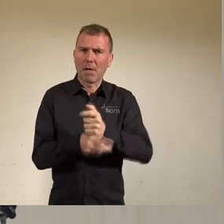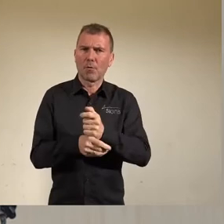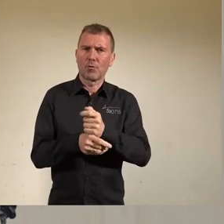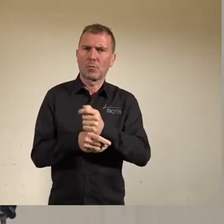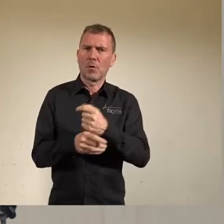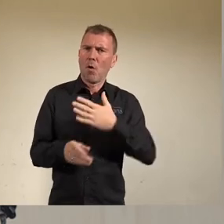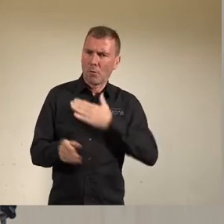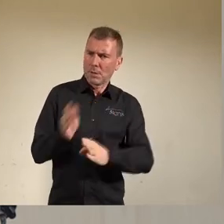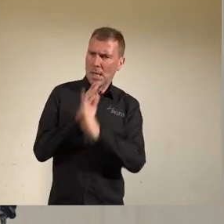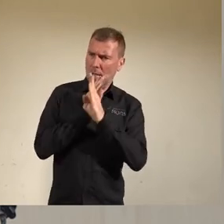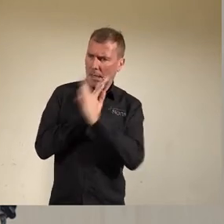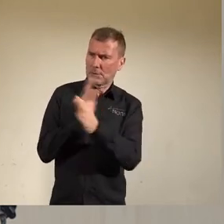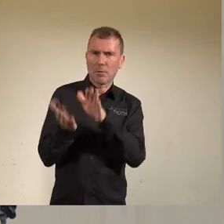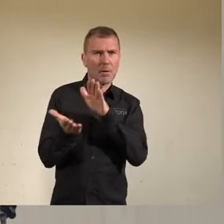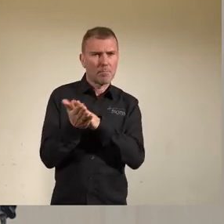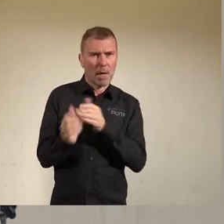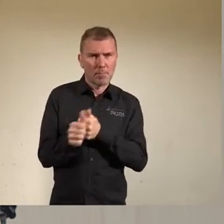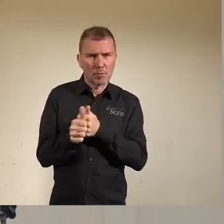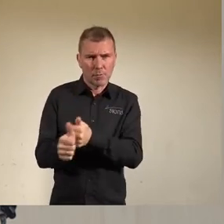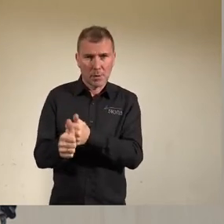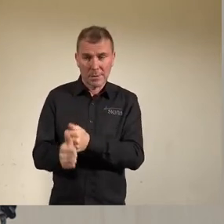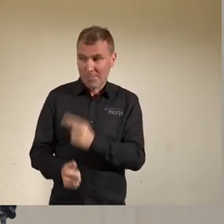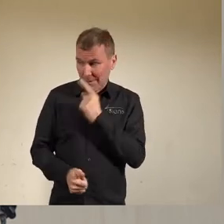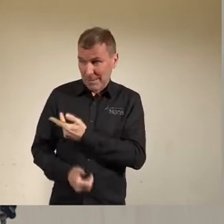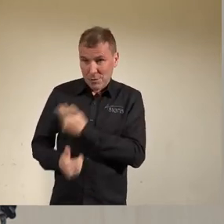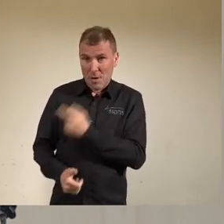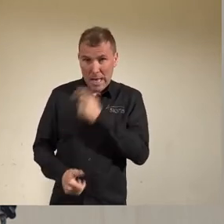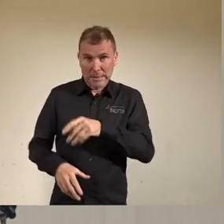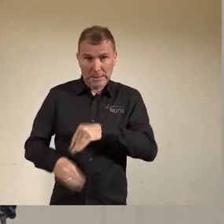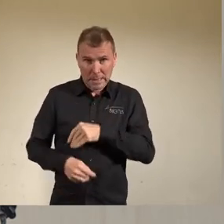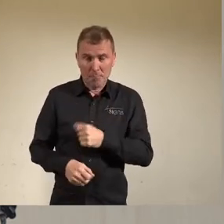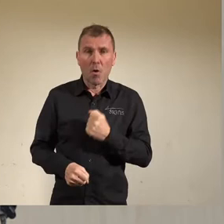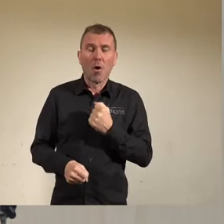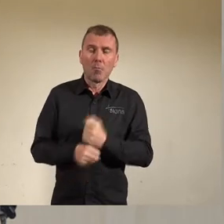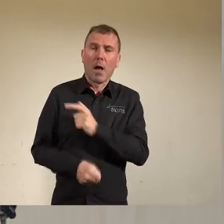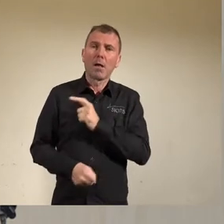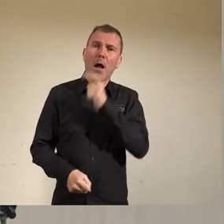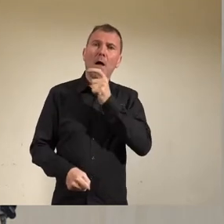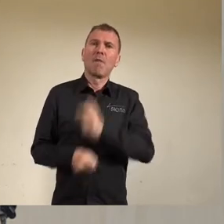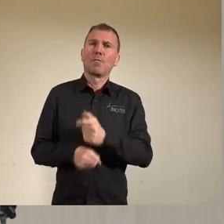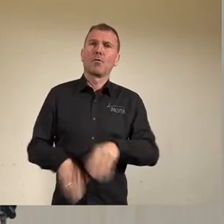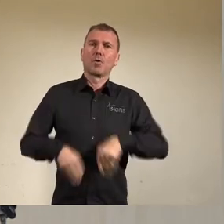Kurs beizubehalten. Würden Sie sich selbst ernst nehmen, so müssten Sie